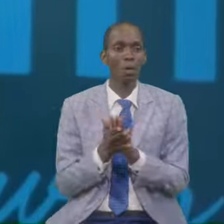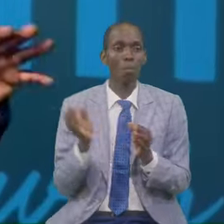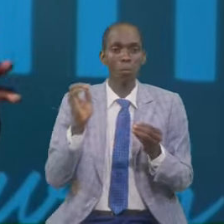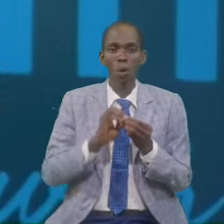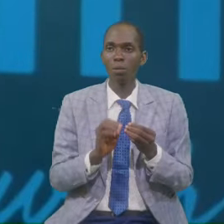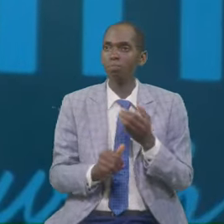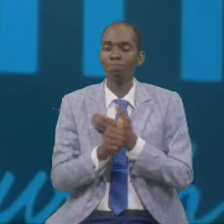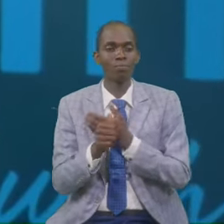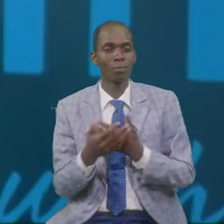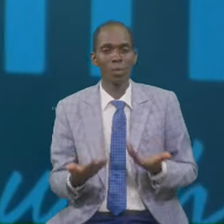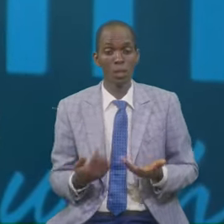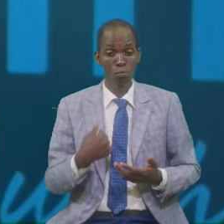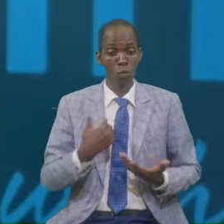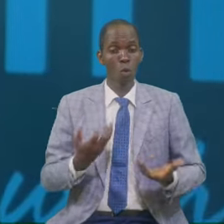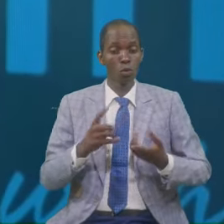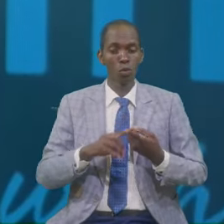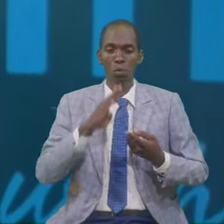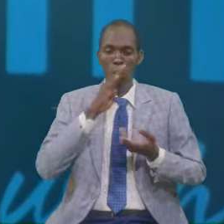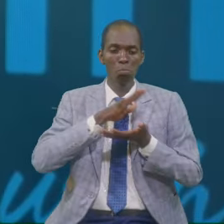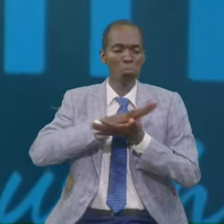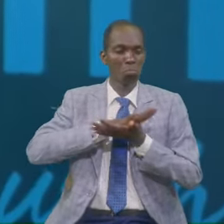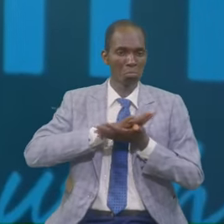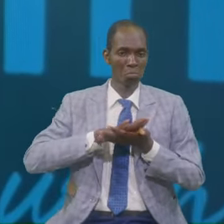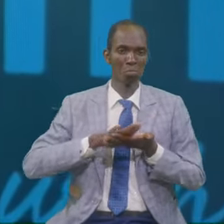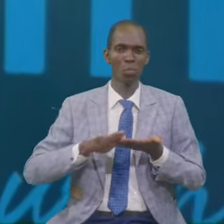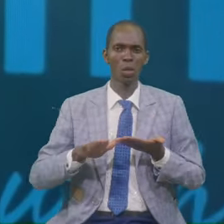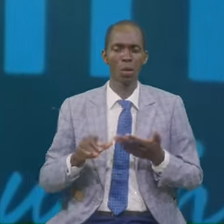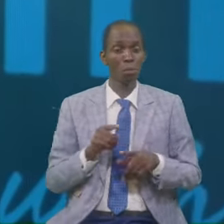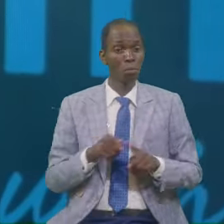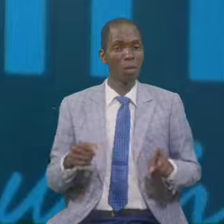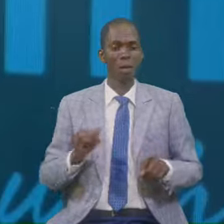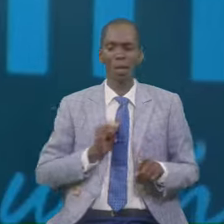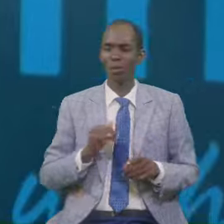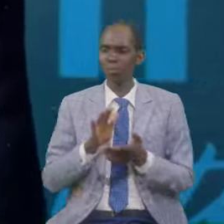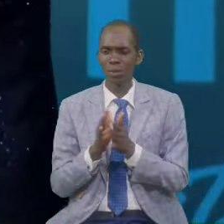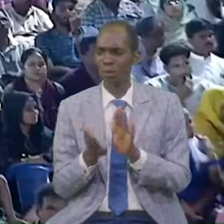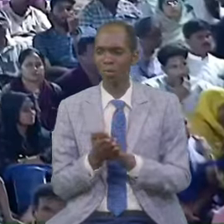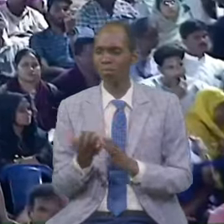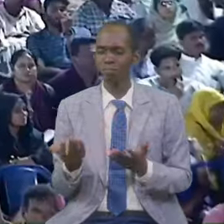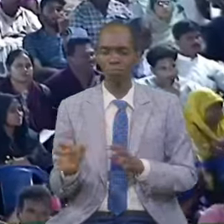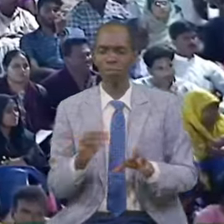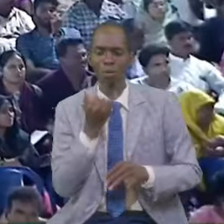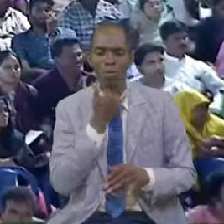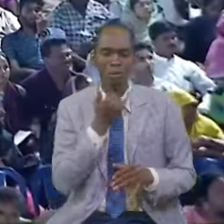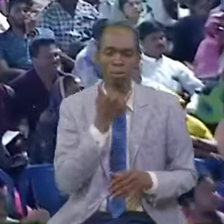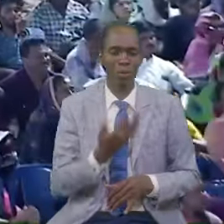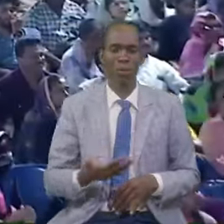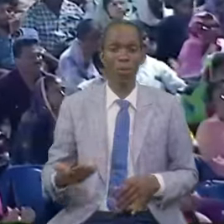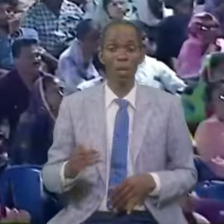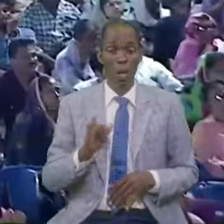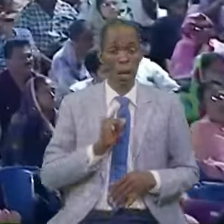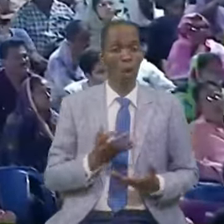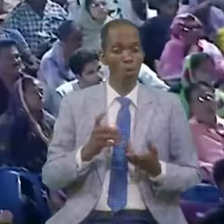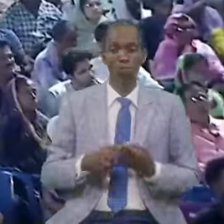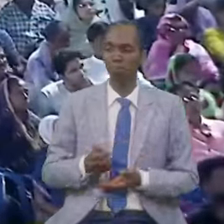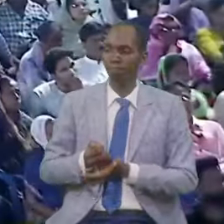be nice. మంచిగా ఉండడానికి బదులు. But I'm naughty. చాలా రోతగా ఉంటారు. I want to be helpful. నేను